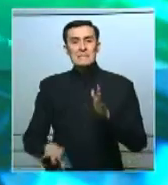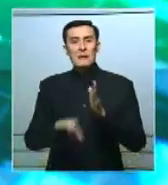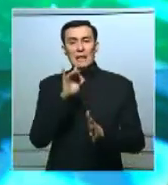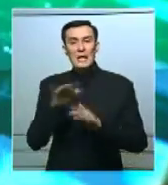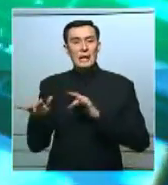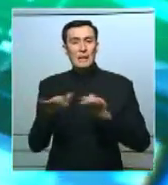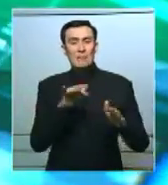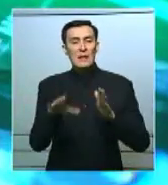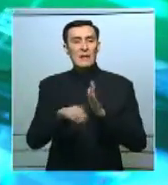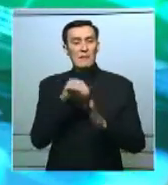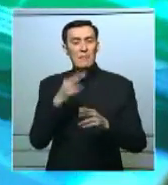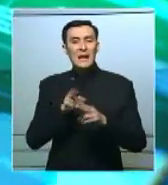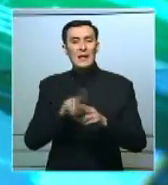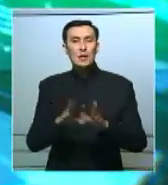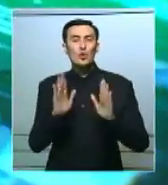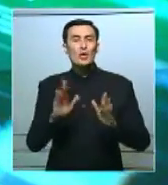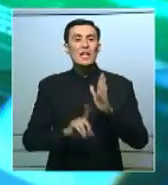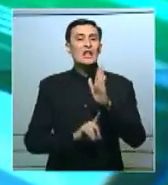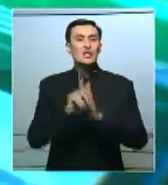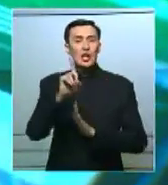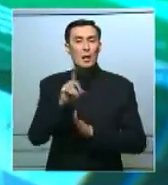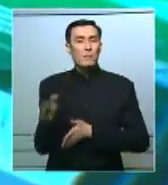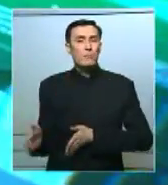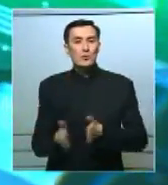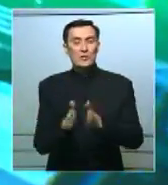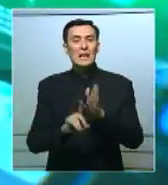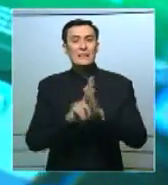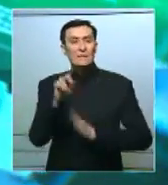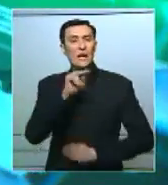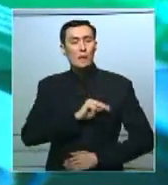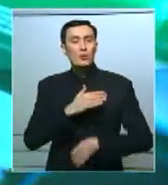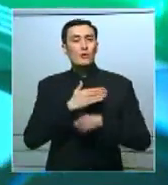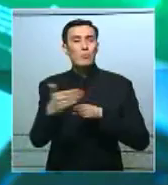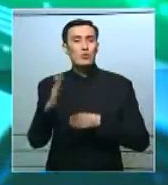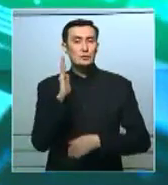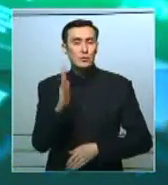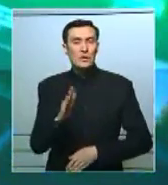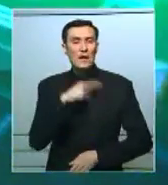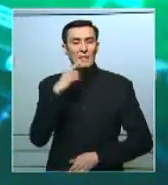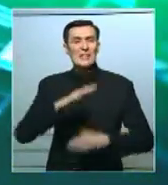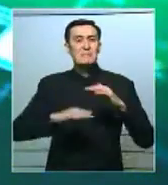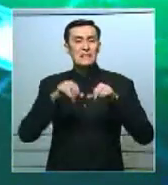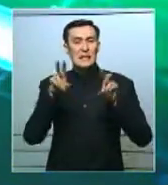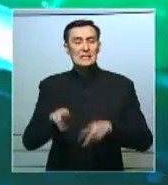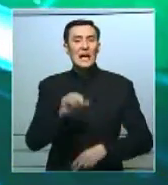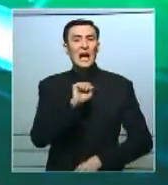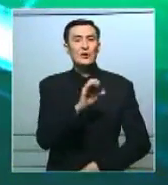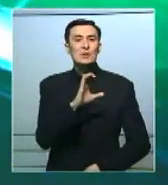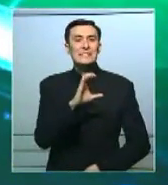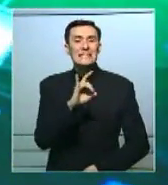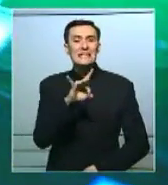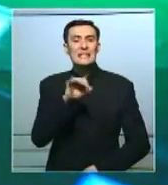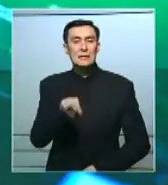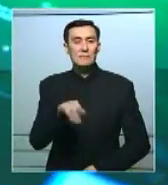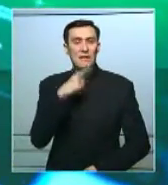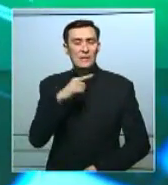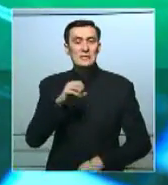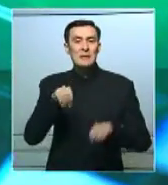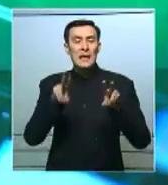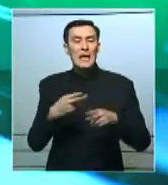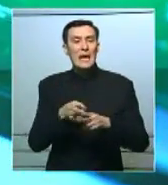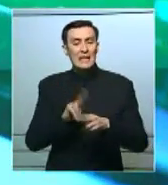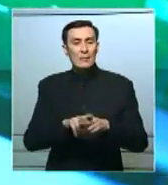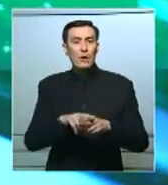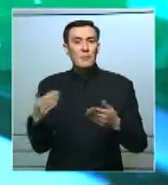Избирательная кампания и выборы – это всего лишь начало пути. Основная работа начнется потом, считает политолог Айдос Сырым. По словам эксперта, именно